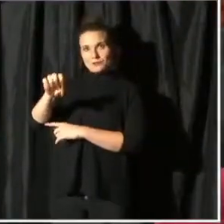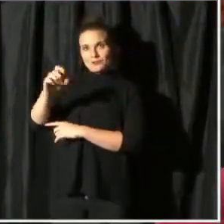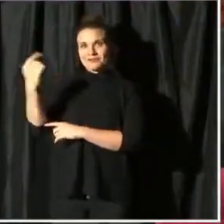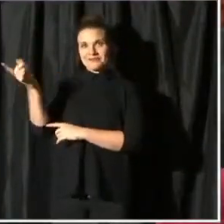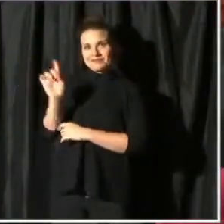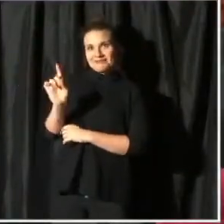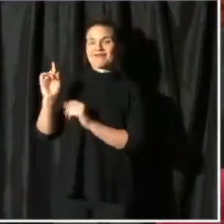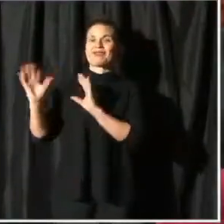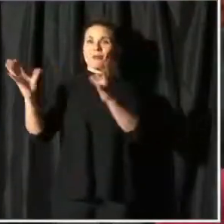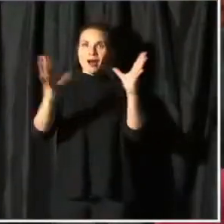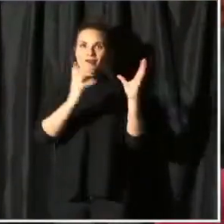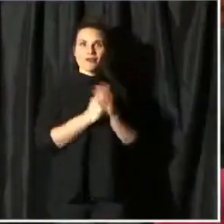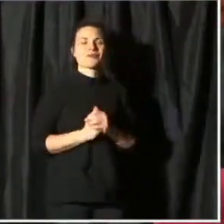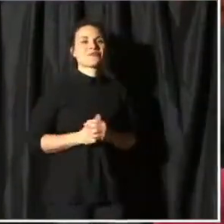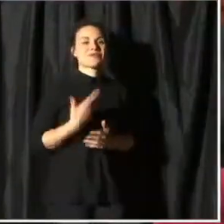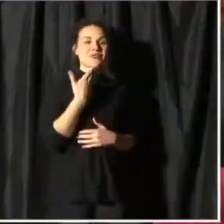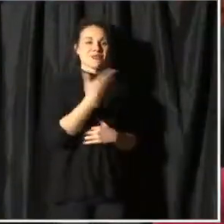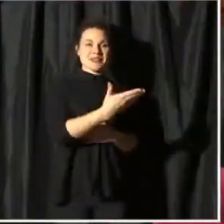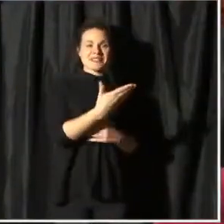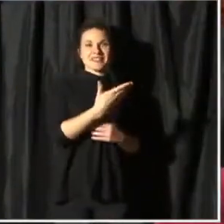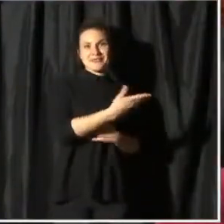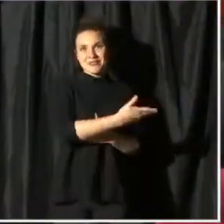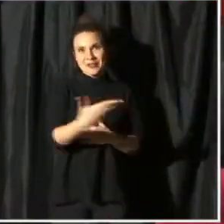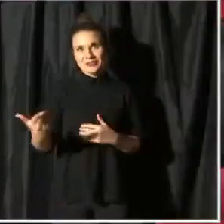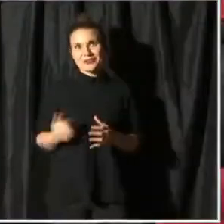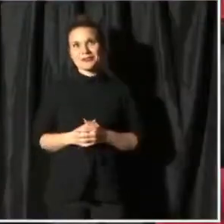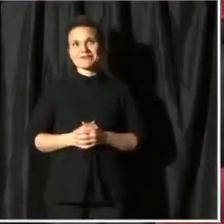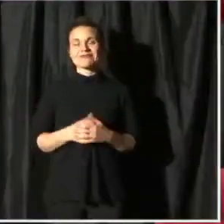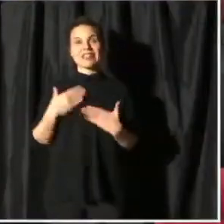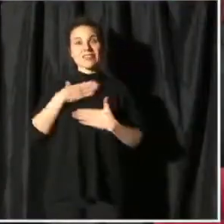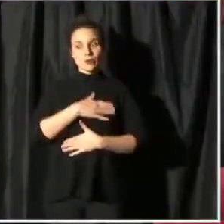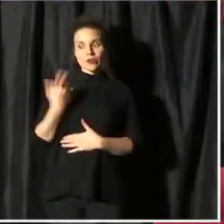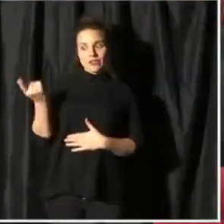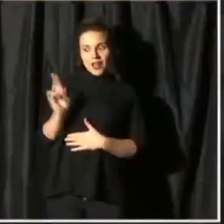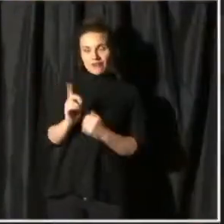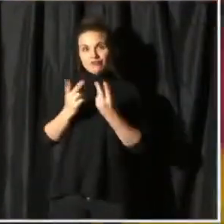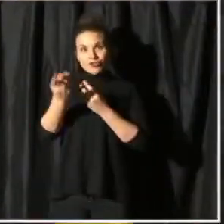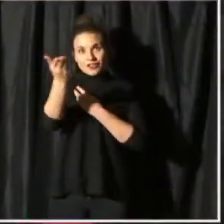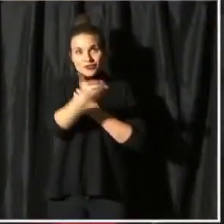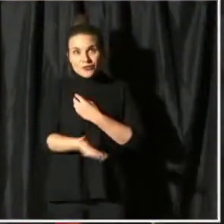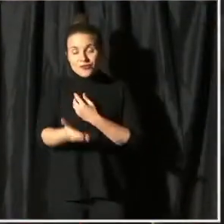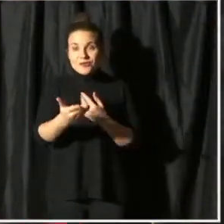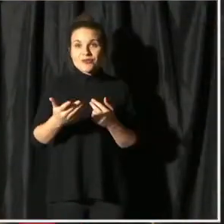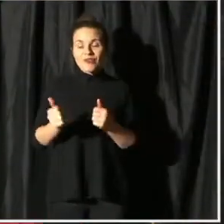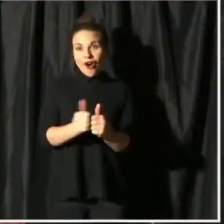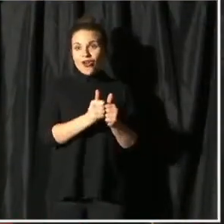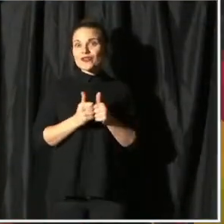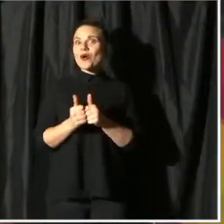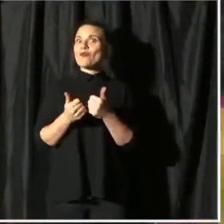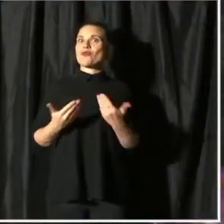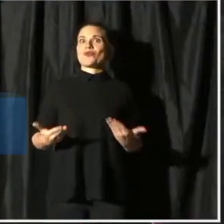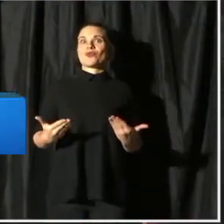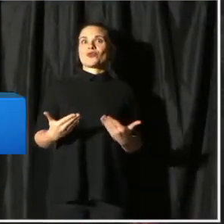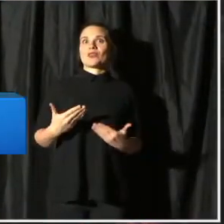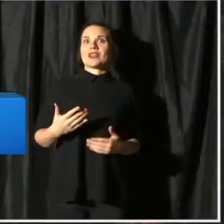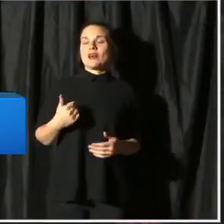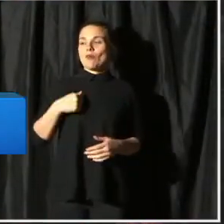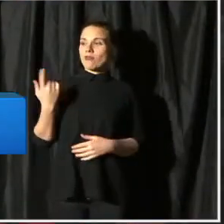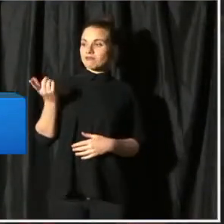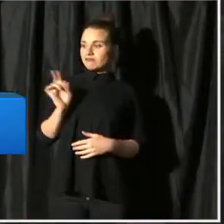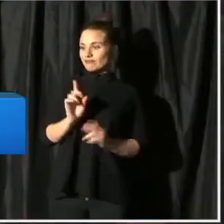merci bonjour à toutes et tous ça fait plaisir d'être ici avec vous aujourd'hui je viens vous parler jeunesse